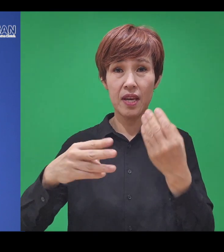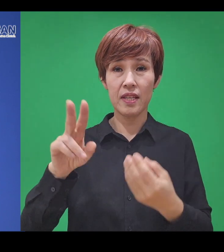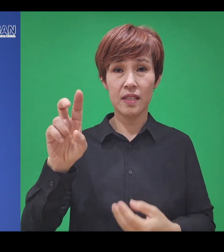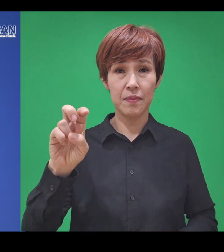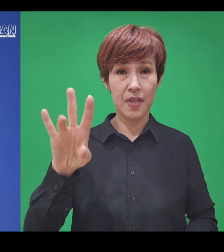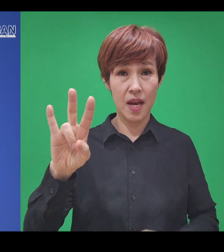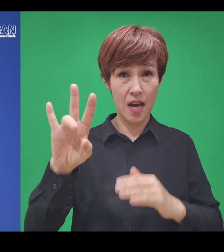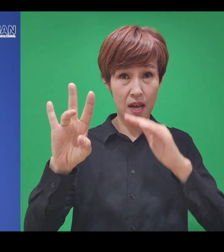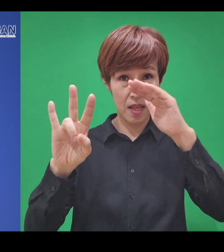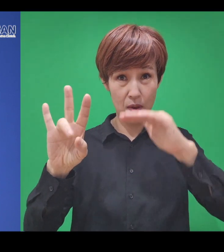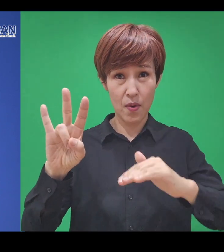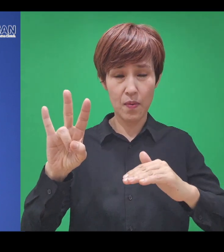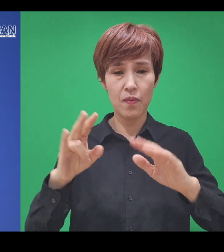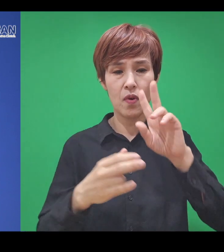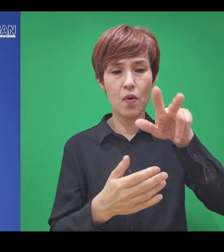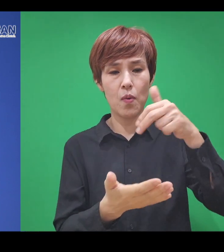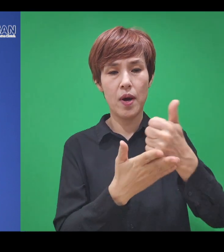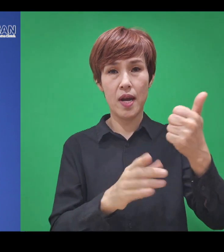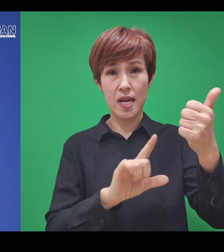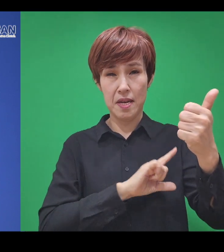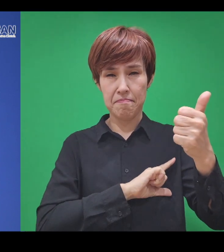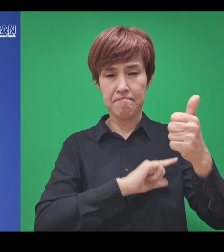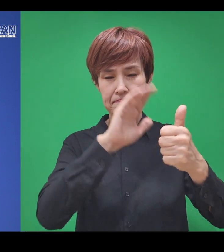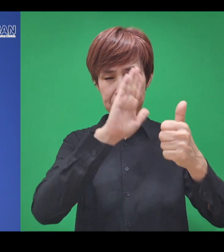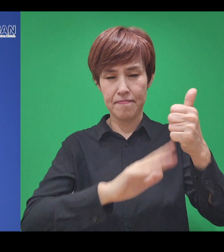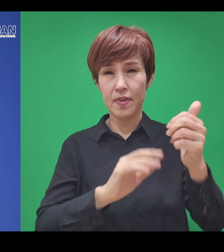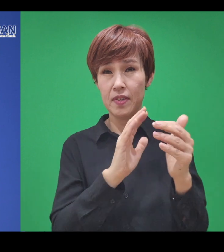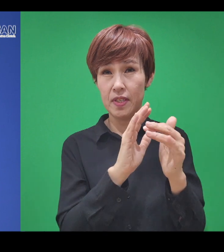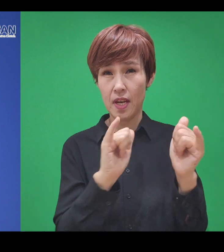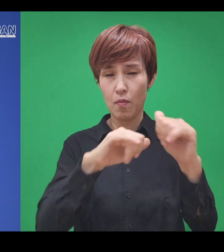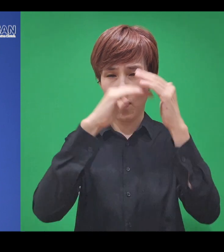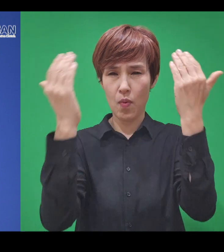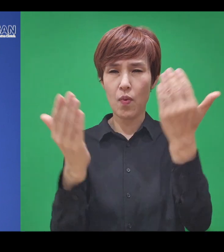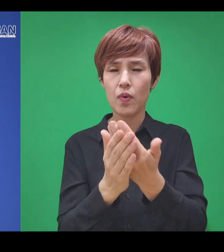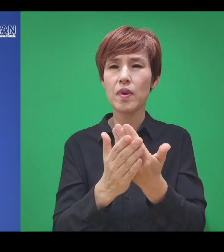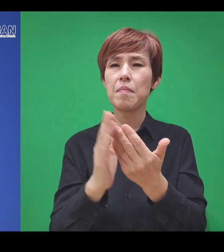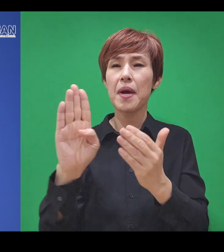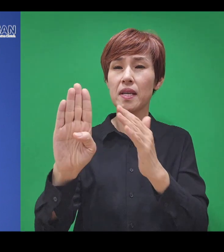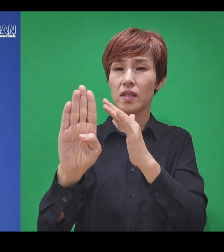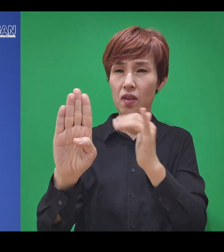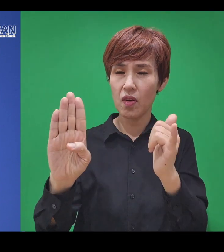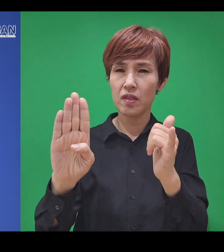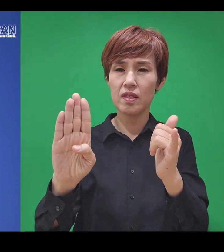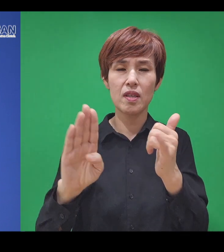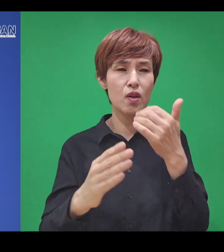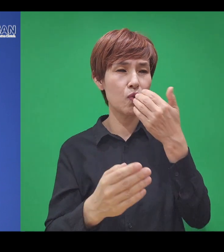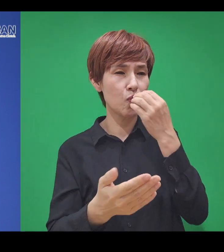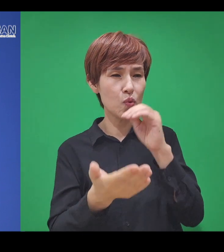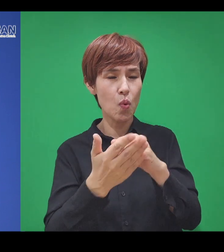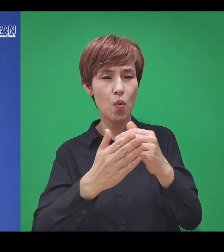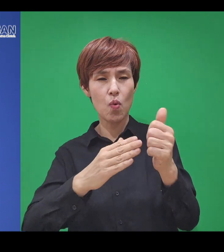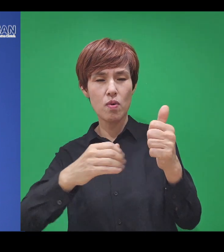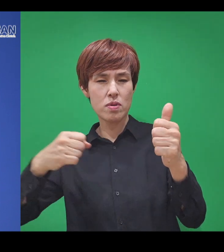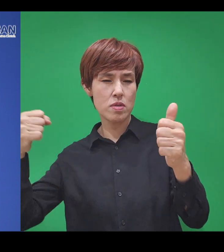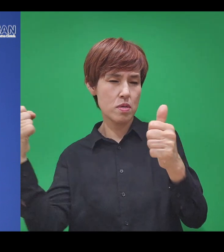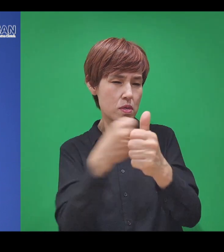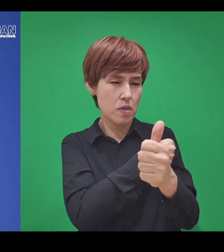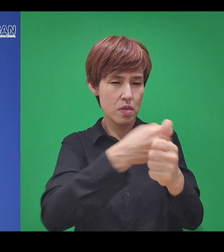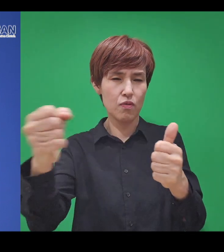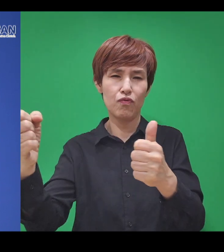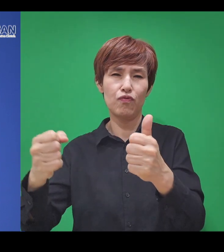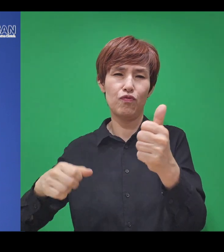보면 여호와의 이름을 모독한 자는 그 모든 백성들이 돌로 그를 쳐 죽일지니라 했습니다.